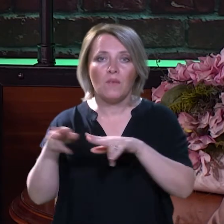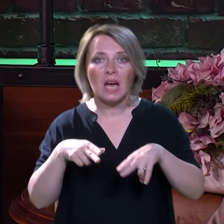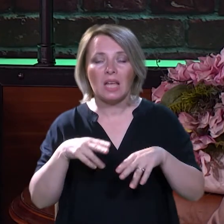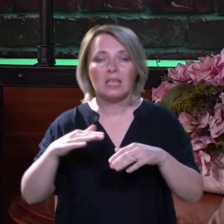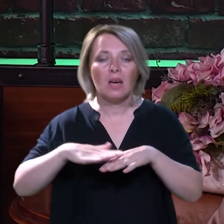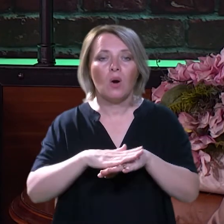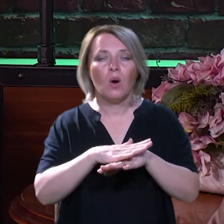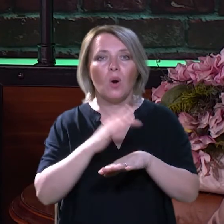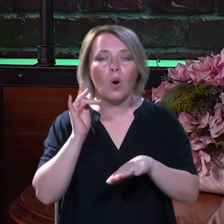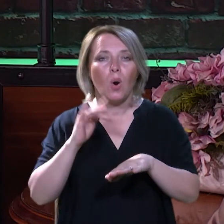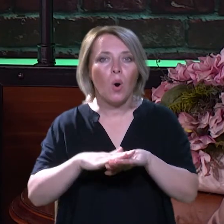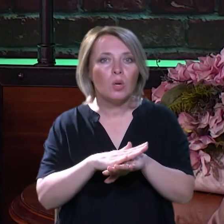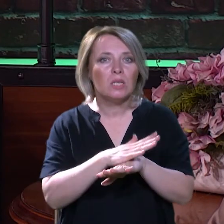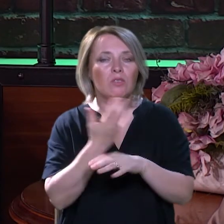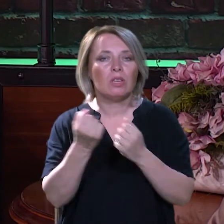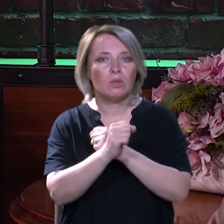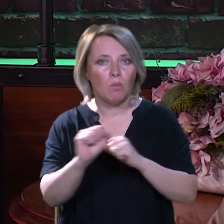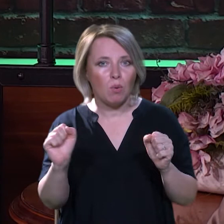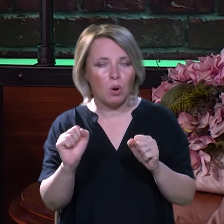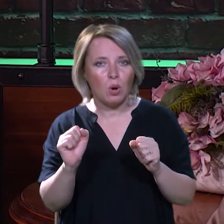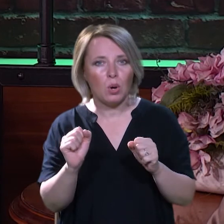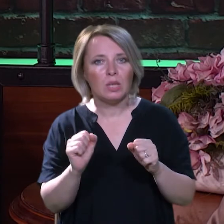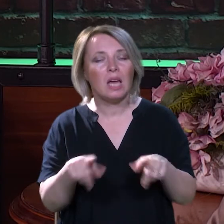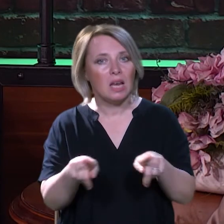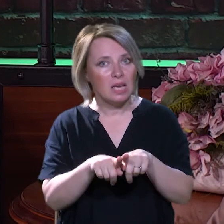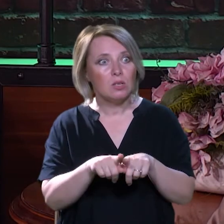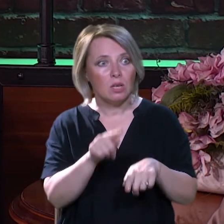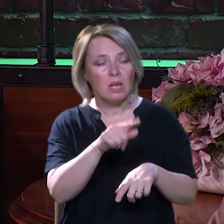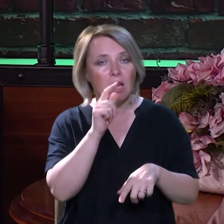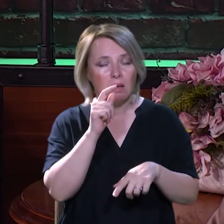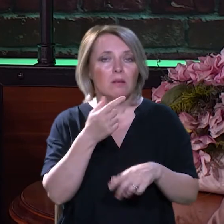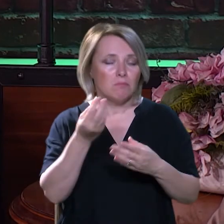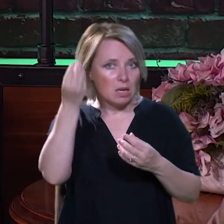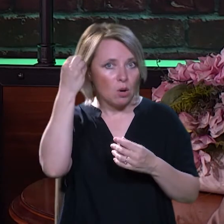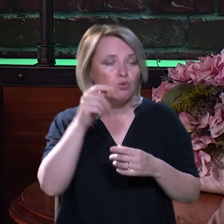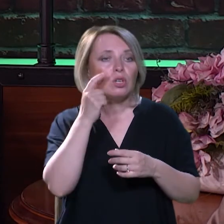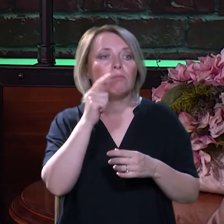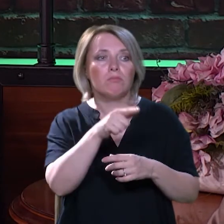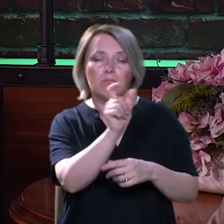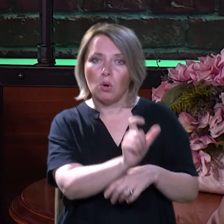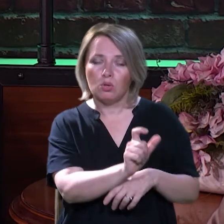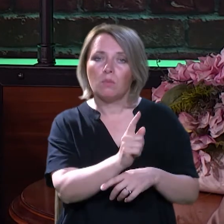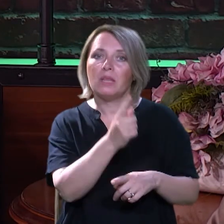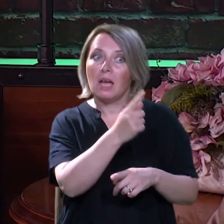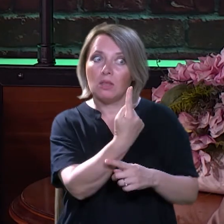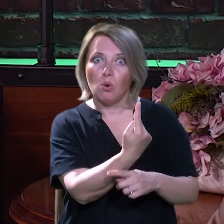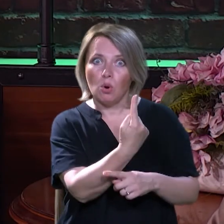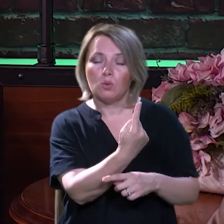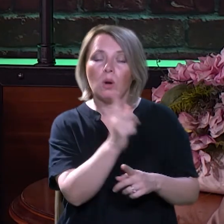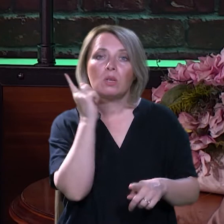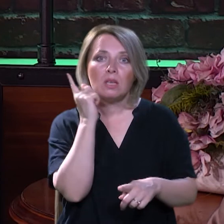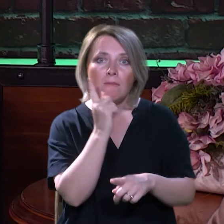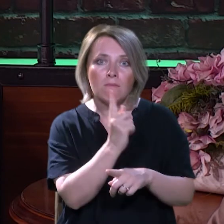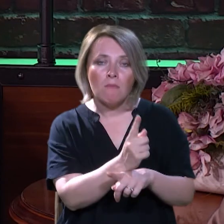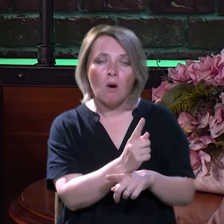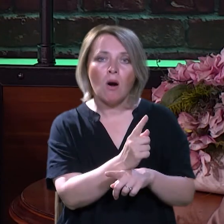slobode, ali i odgovornost izbora, da je opet on taj koji se mora pozabaviti svojim mentalnim zdravljem uz podršku okoline, ali on, a ne